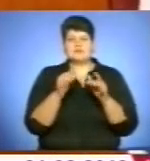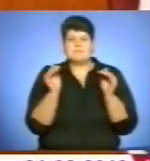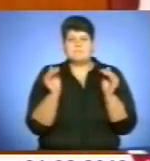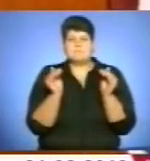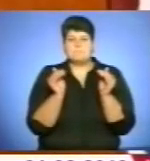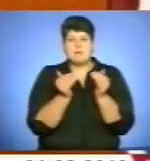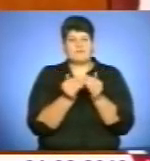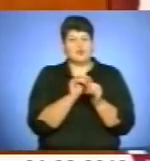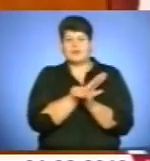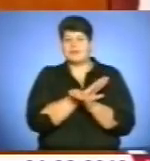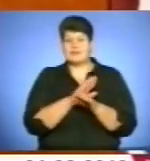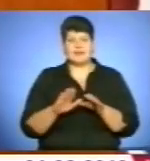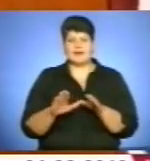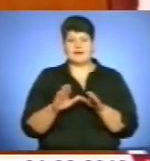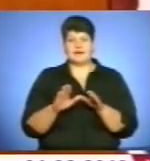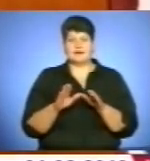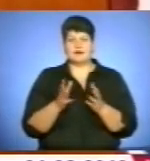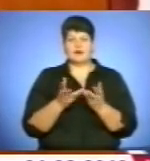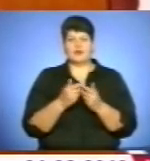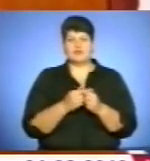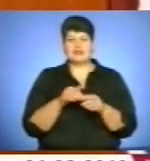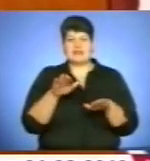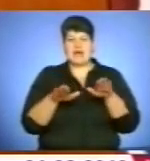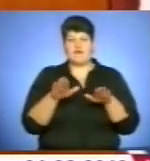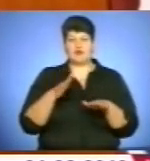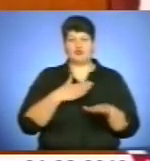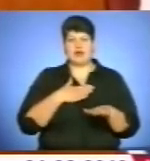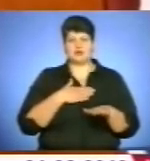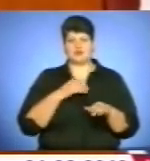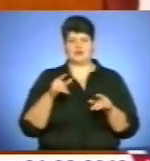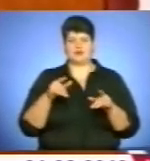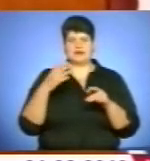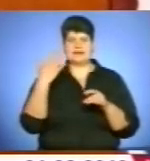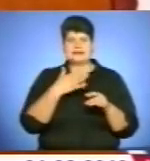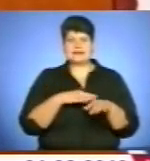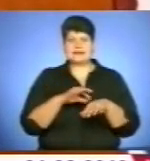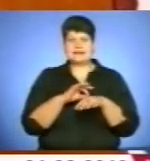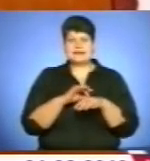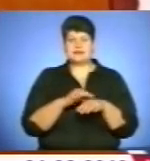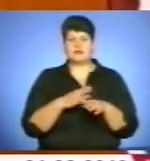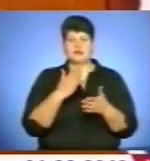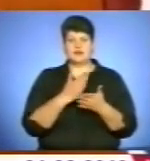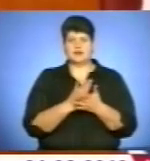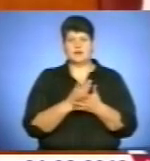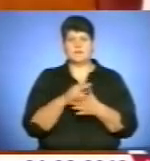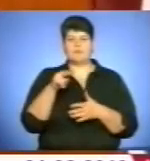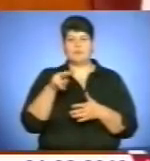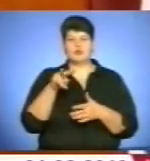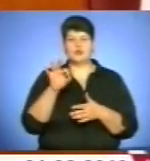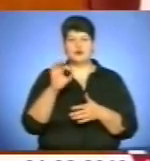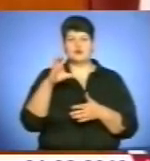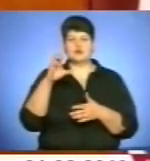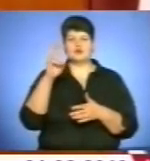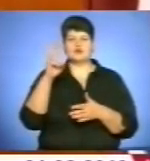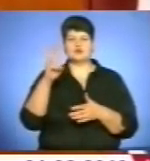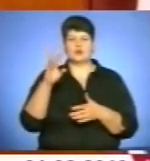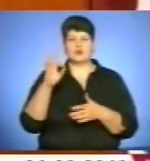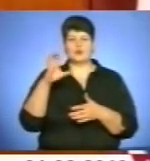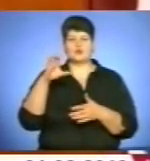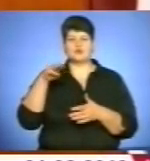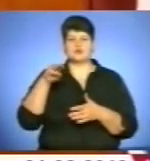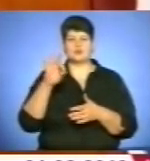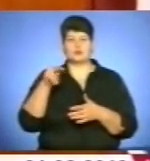воно не розраховане на цю вагу нашого тіла, і виникає поперечна плоскоступість. І при часто,